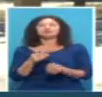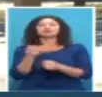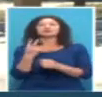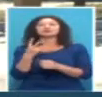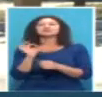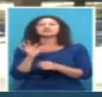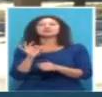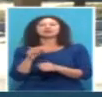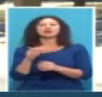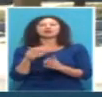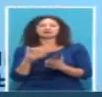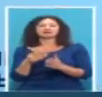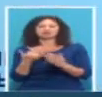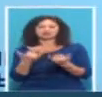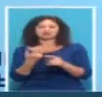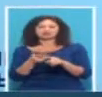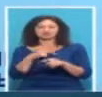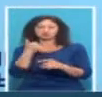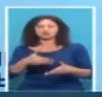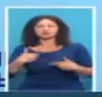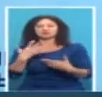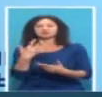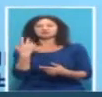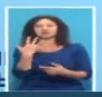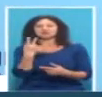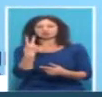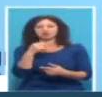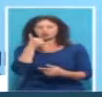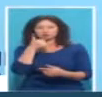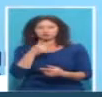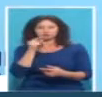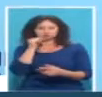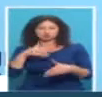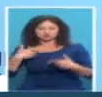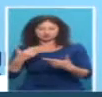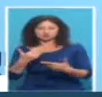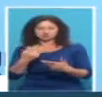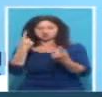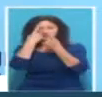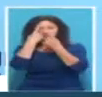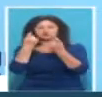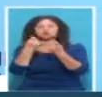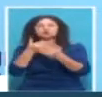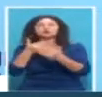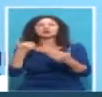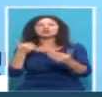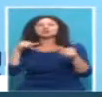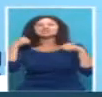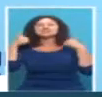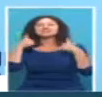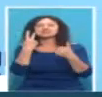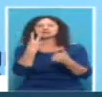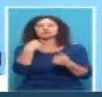октября 2018 года в УВД города Кустанай обратился 52-летний мужчина, который сообщил о том, что ранее ему неизвестно двое